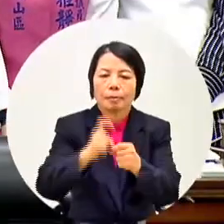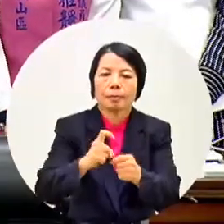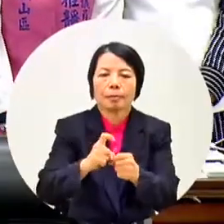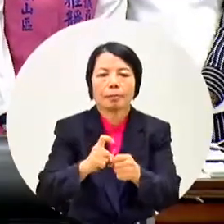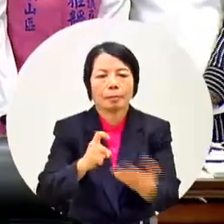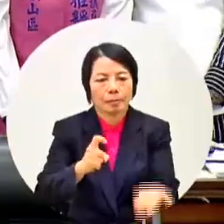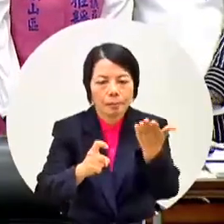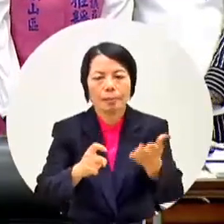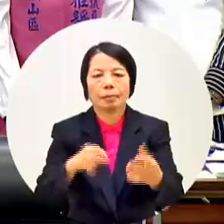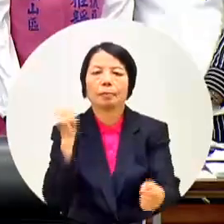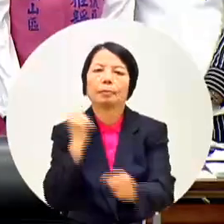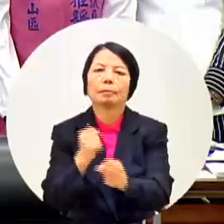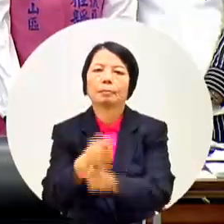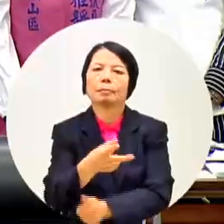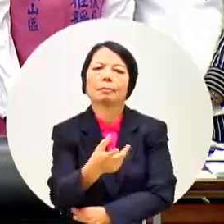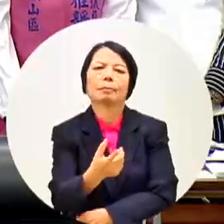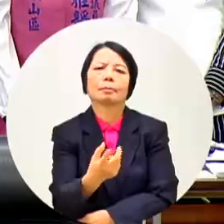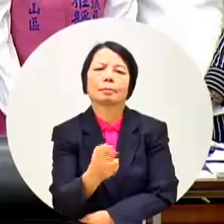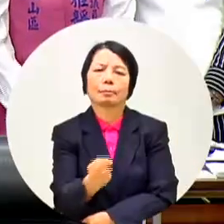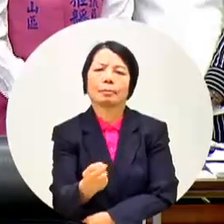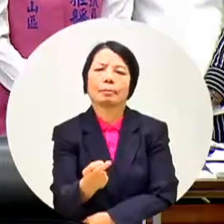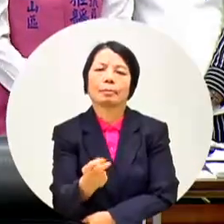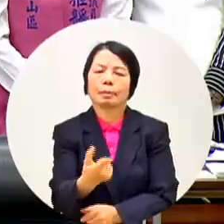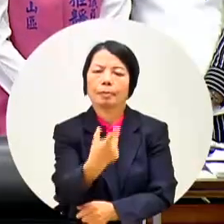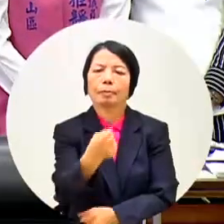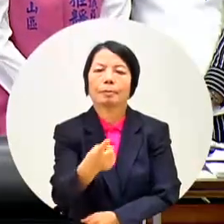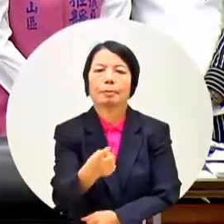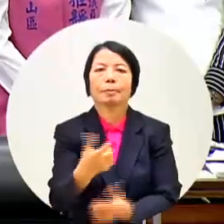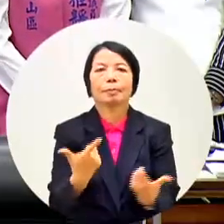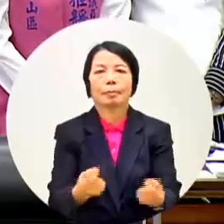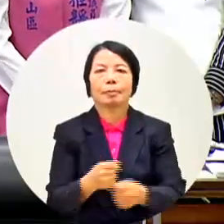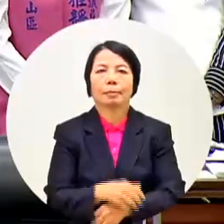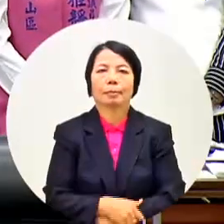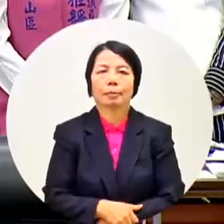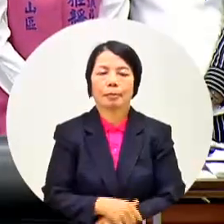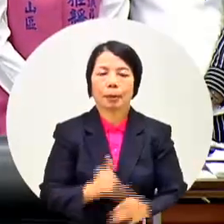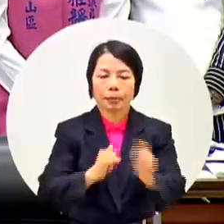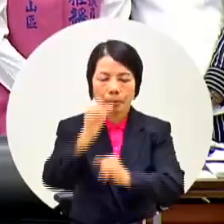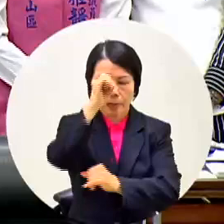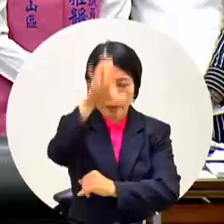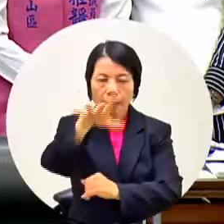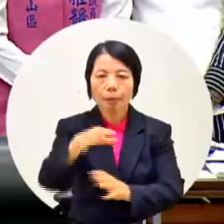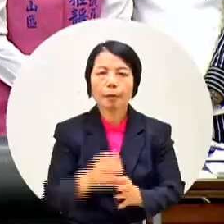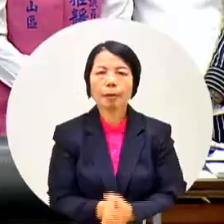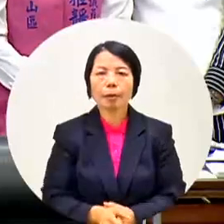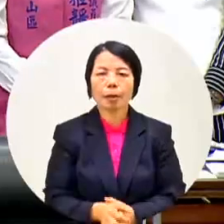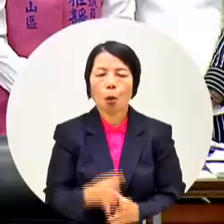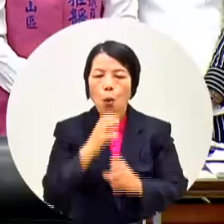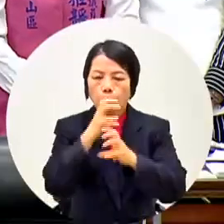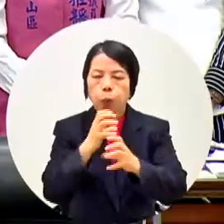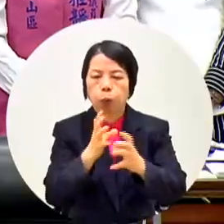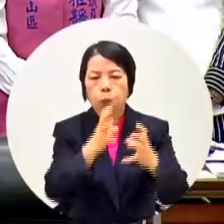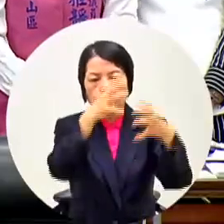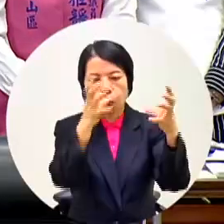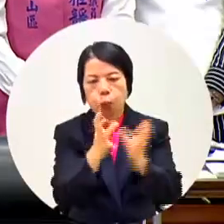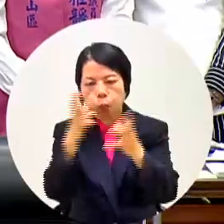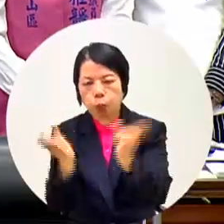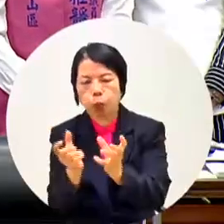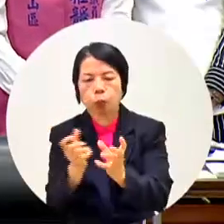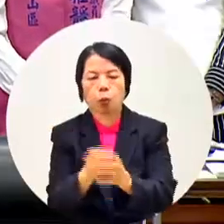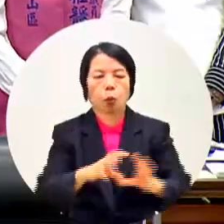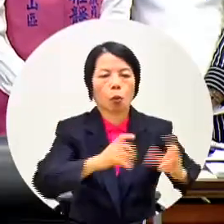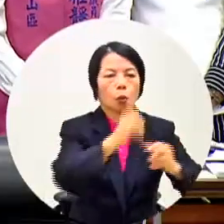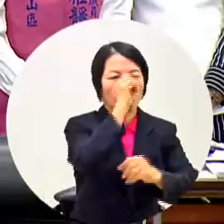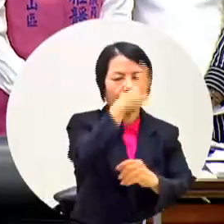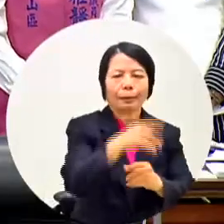我说啊，民进党的气球比国民党还多啊。我看到的是你当选到